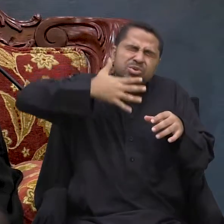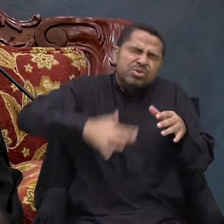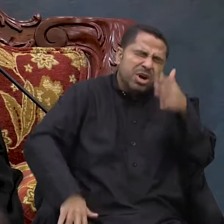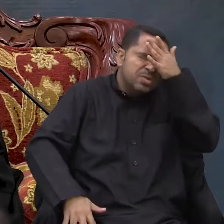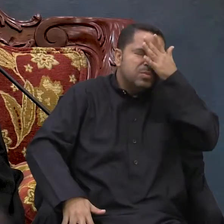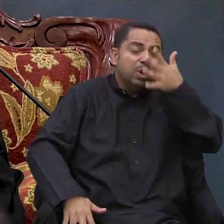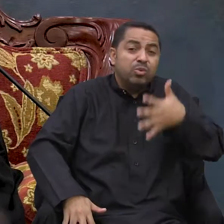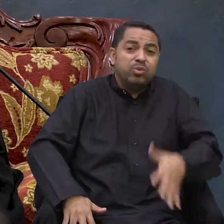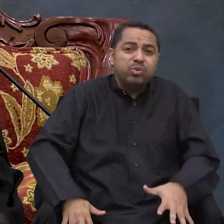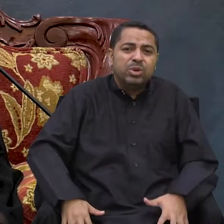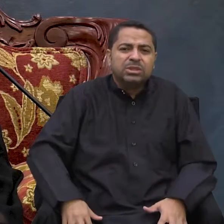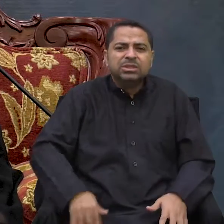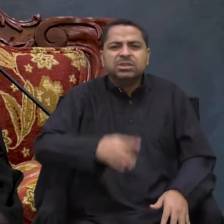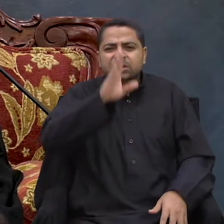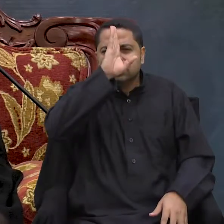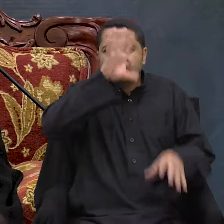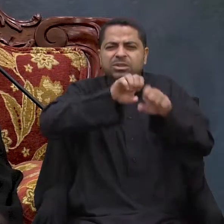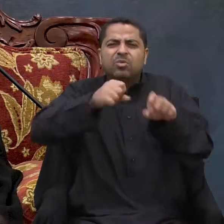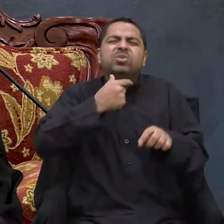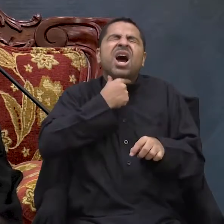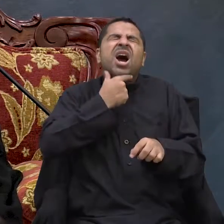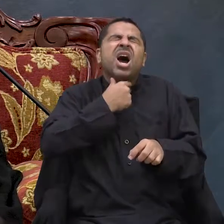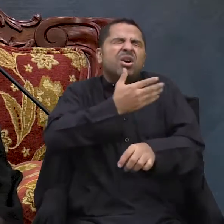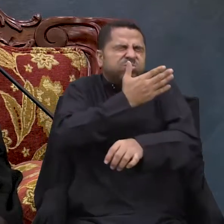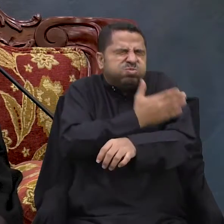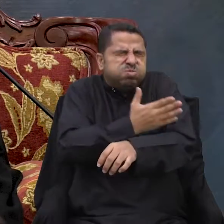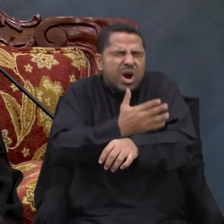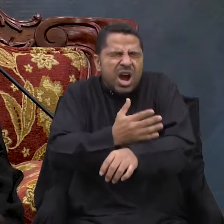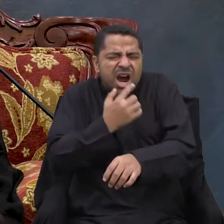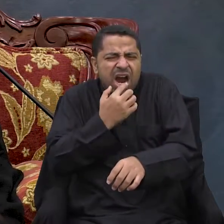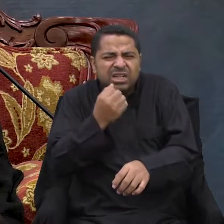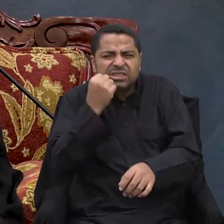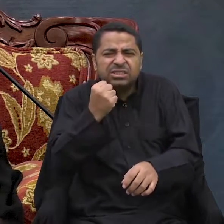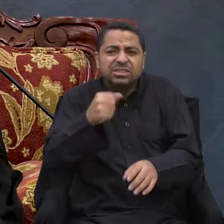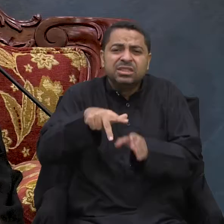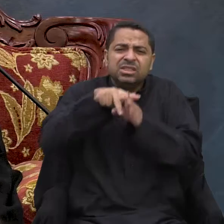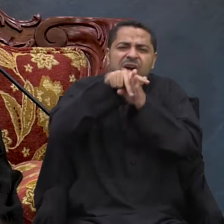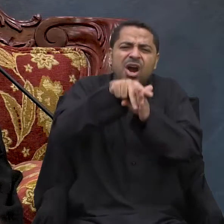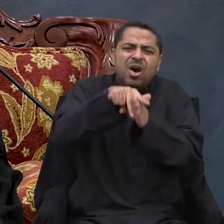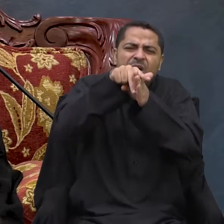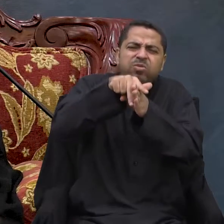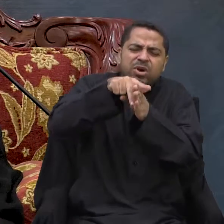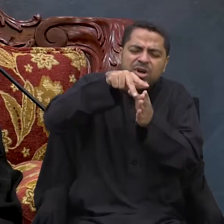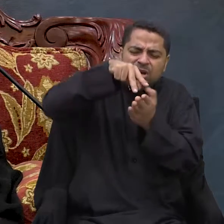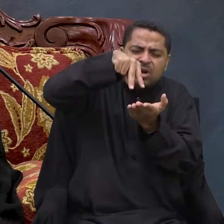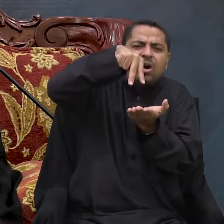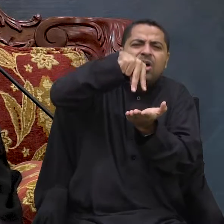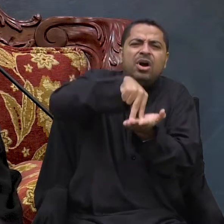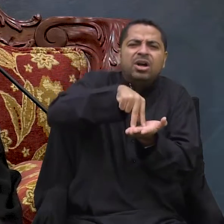الإمام، أرهقه العطش والظما، فوقف يستريح